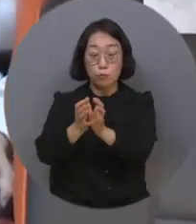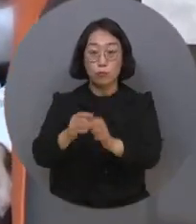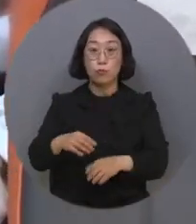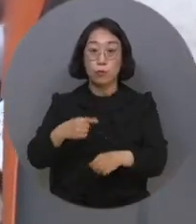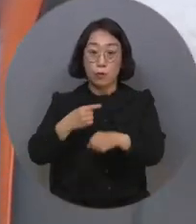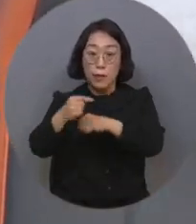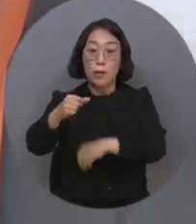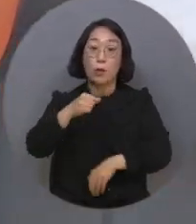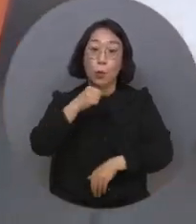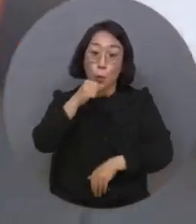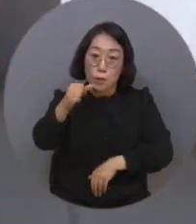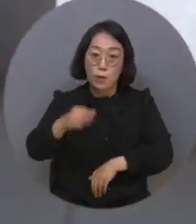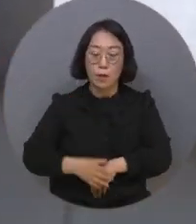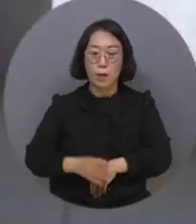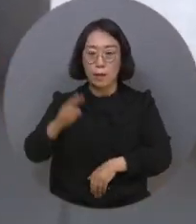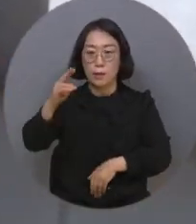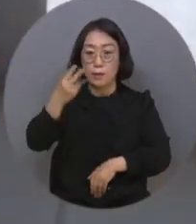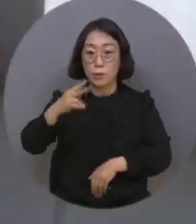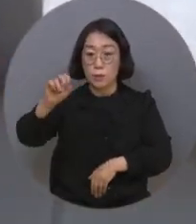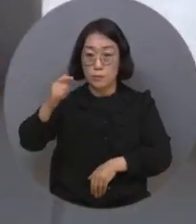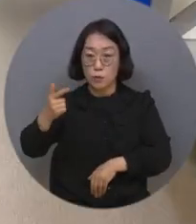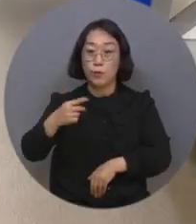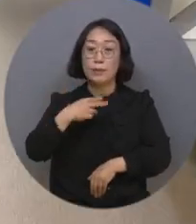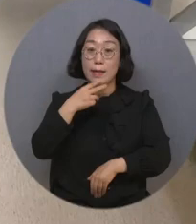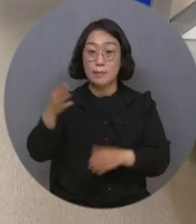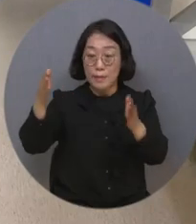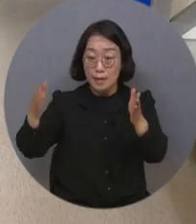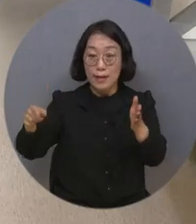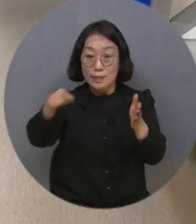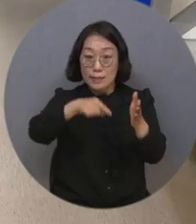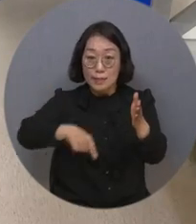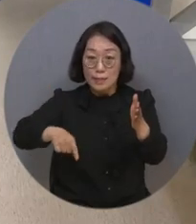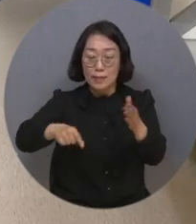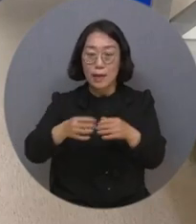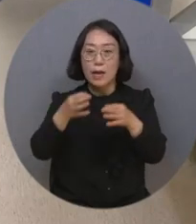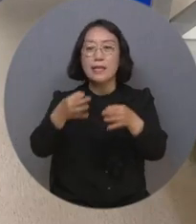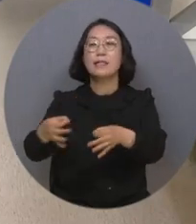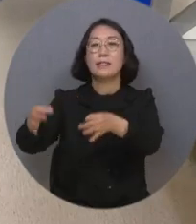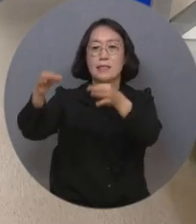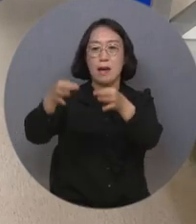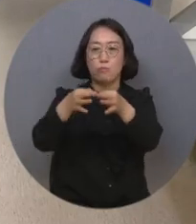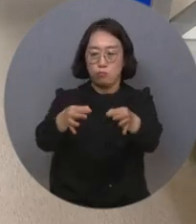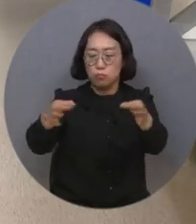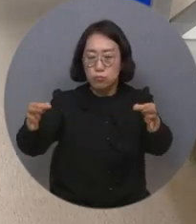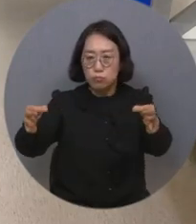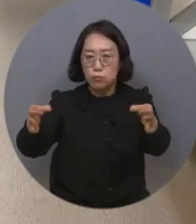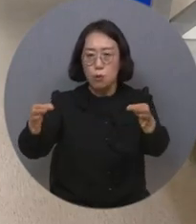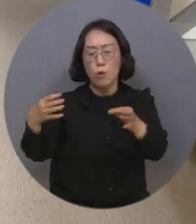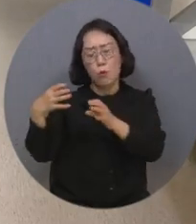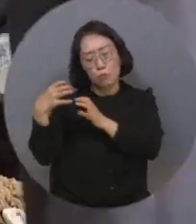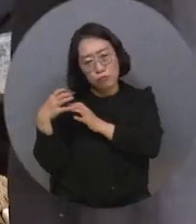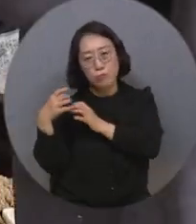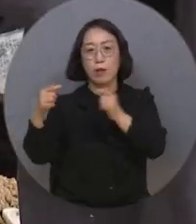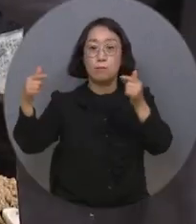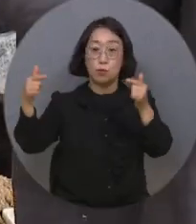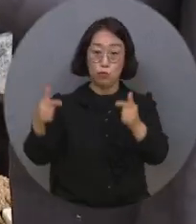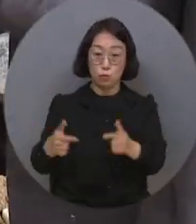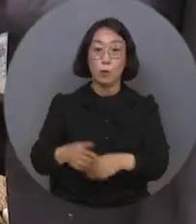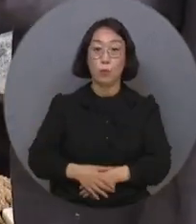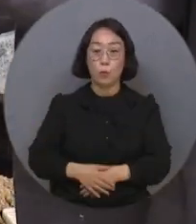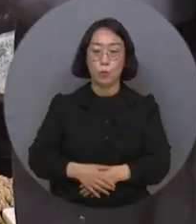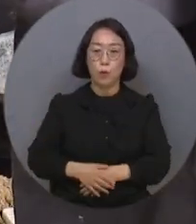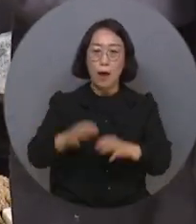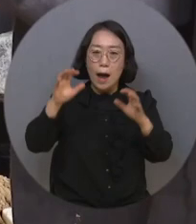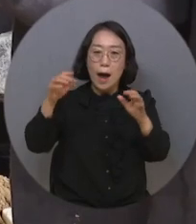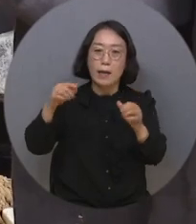시작으로 2026년에는 만 3세까지 유아학비 지원금을 인상해 학부모의 교육비 부담을 줄이고 유아의